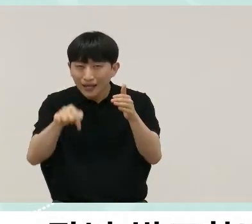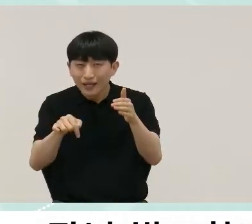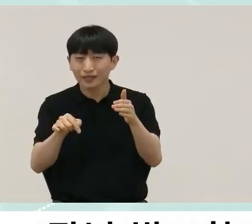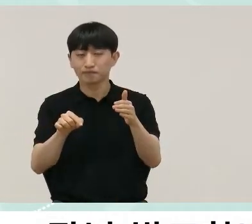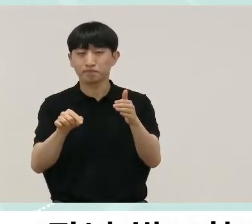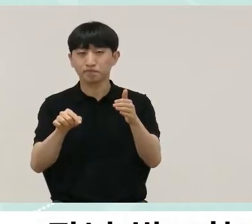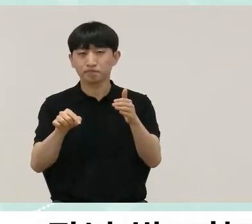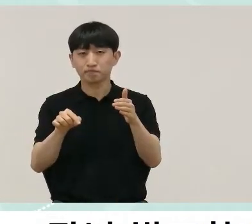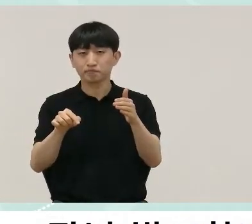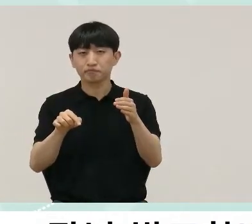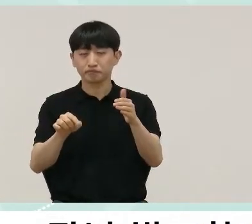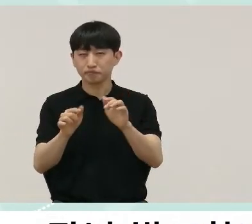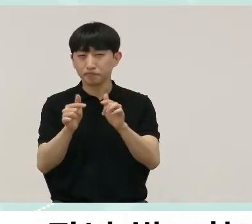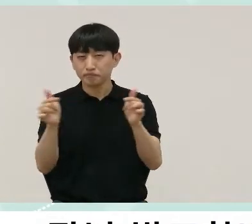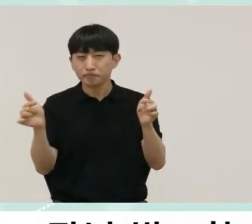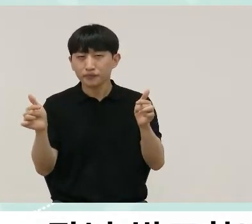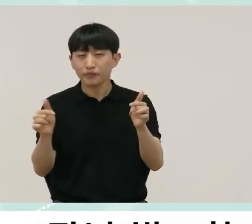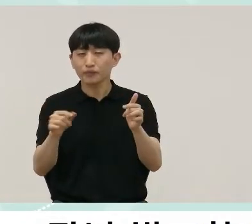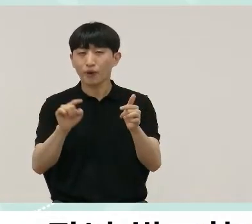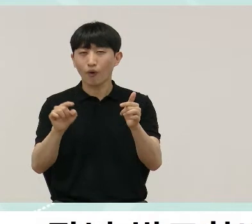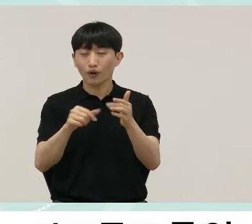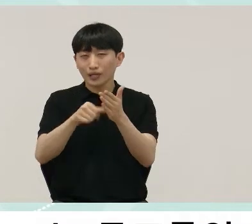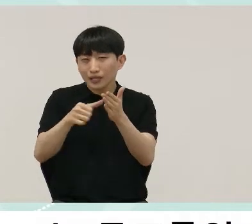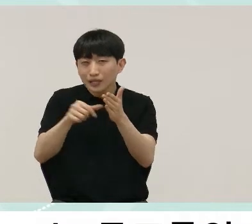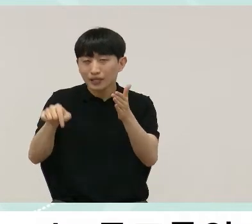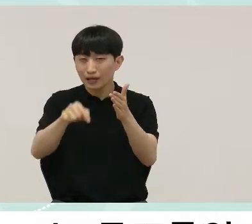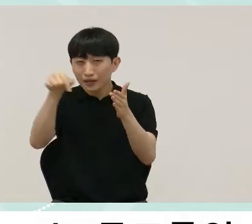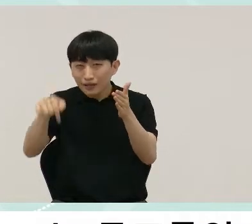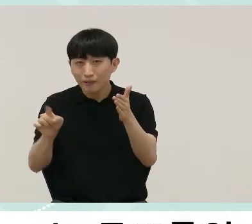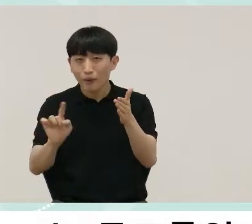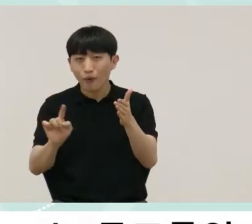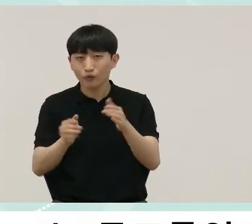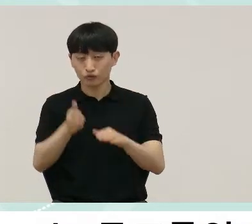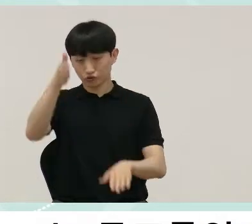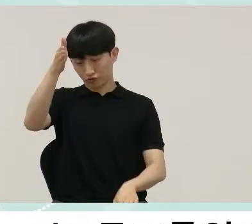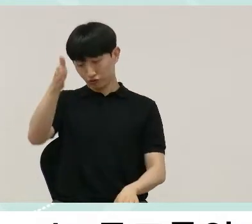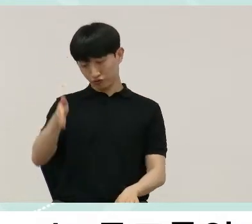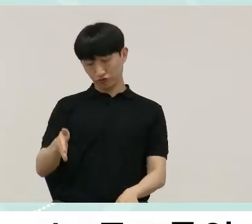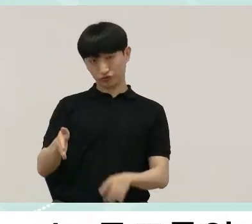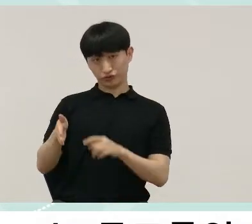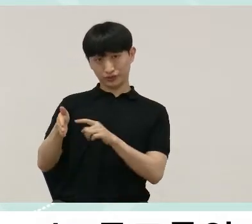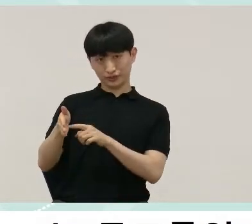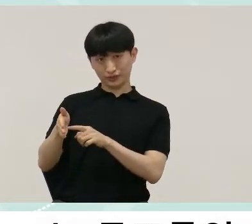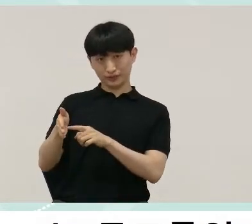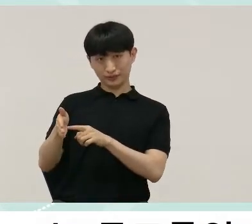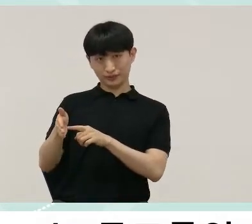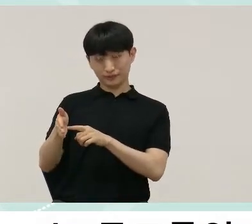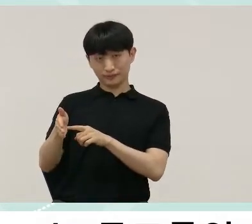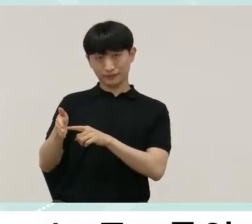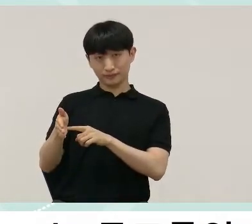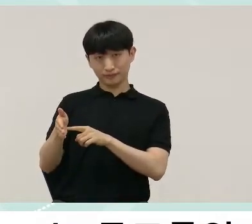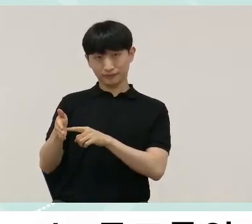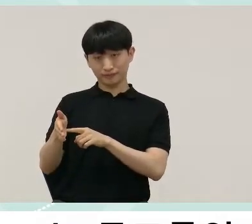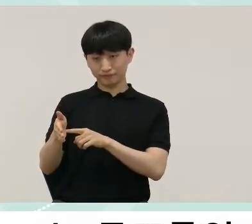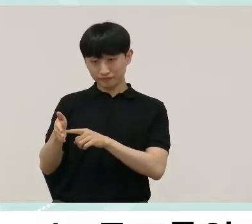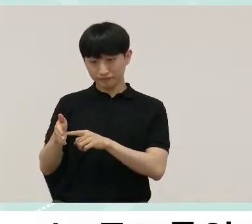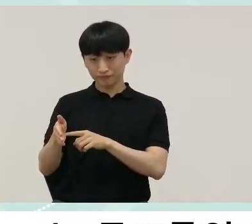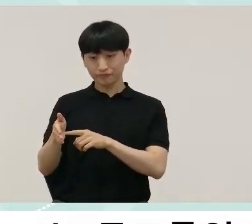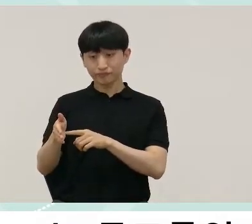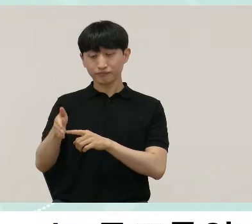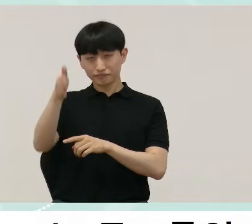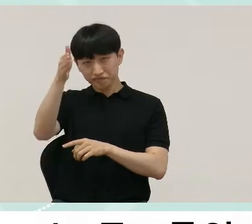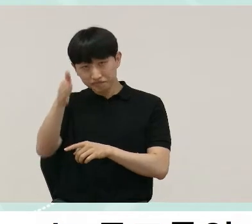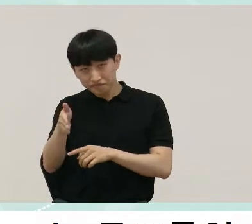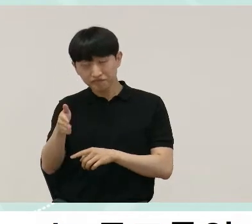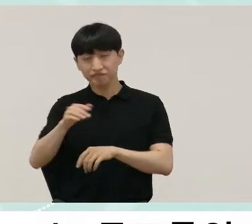안쪽에 크리스탈 페네스트라는 구조물, 또 수직축으로는 이렇게 페이셜 리치를 얼마나 낮춰야